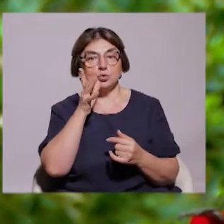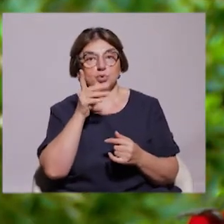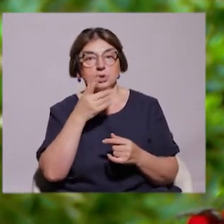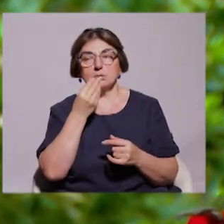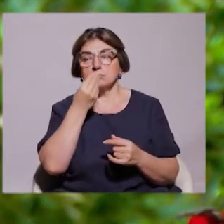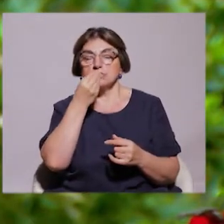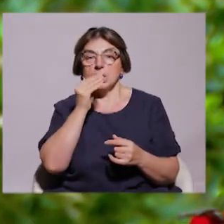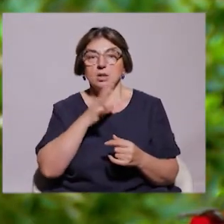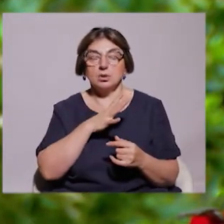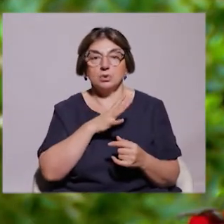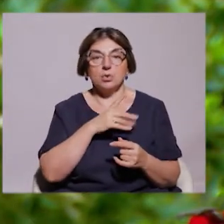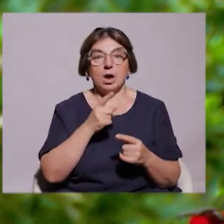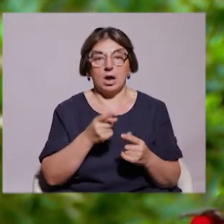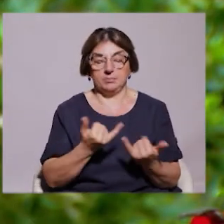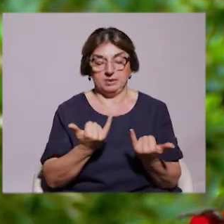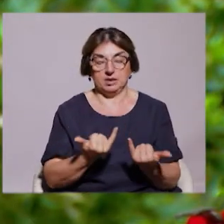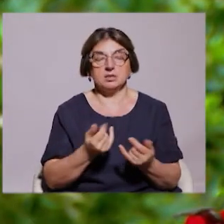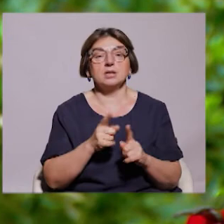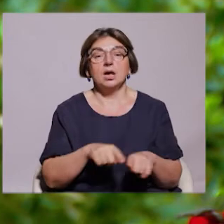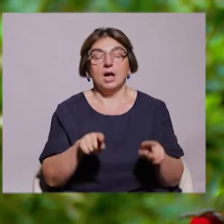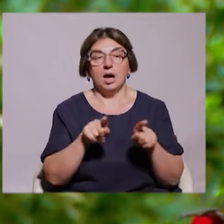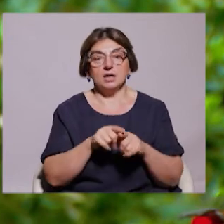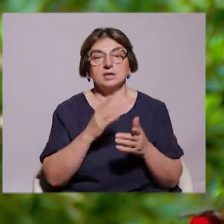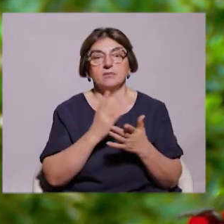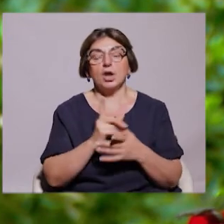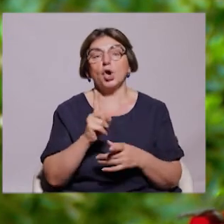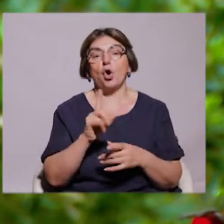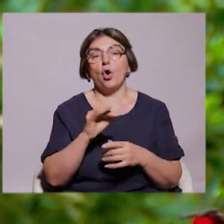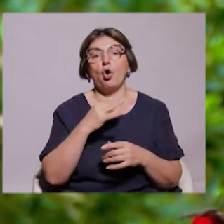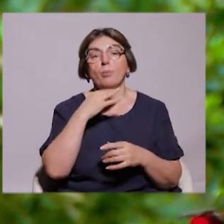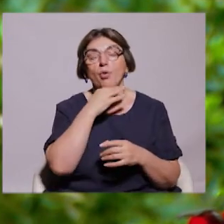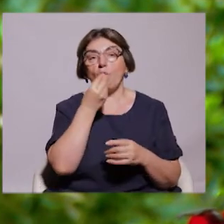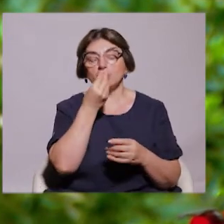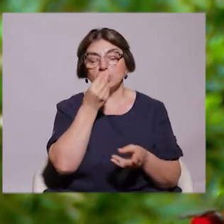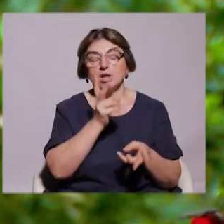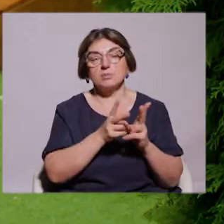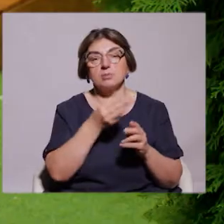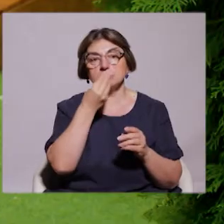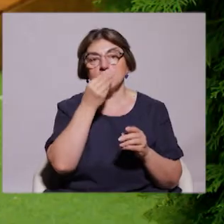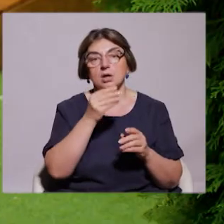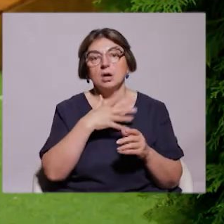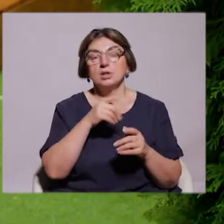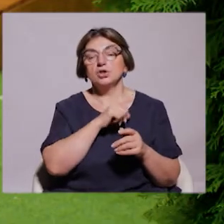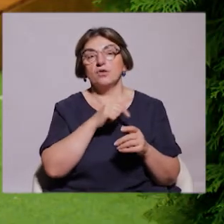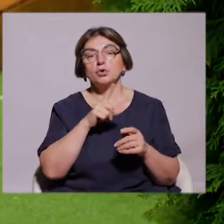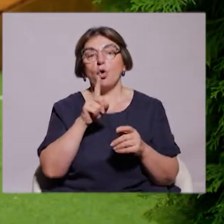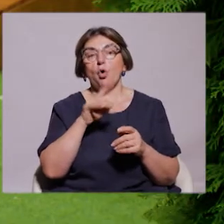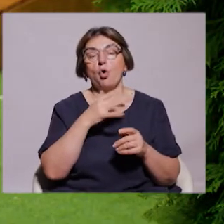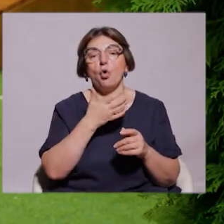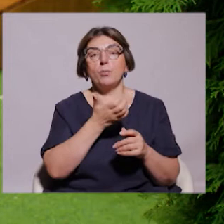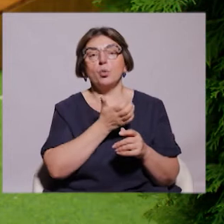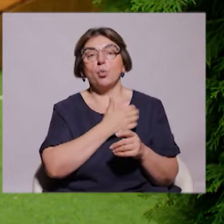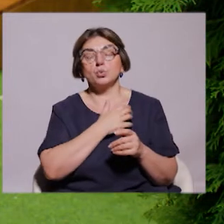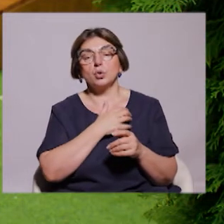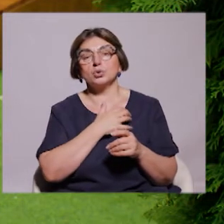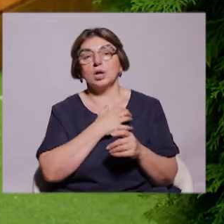და აქედან გამომდინარე ხოხობი გაქონდათ ბერძნებს საქართველოდან. კოლხების სამეფო